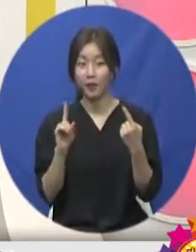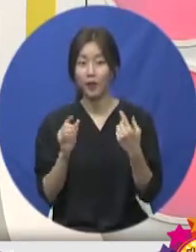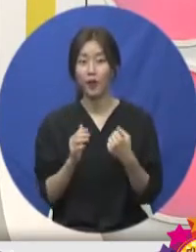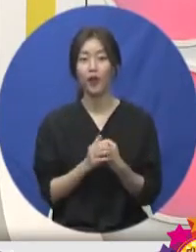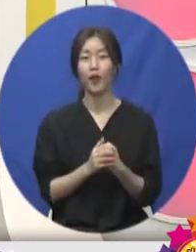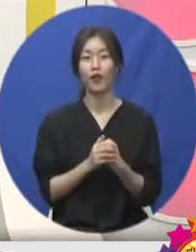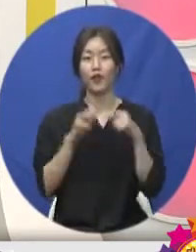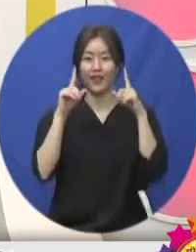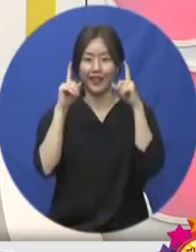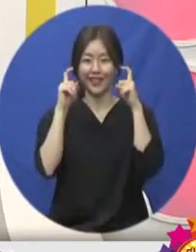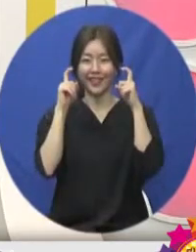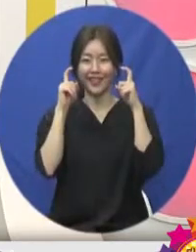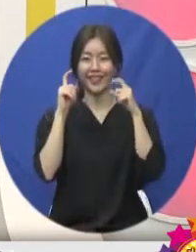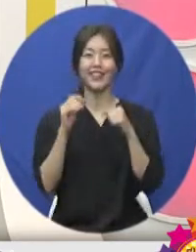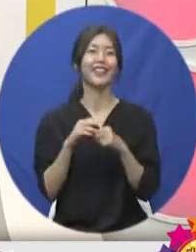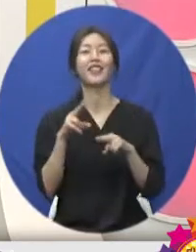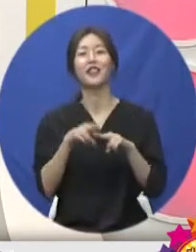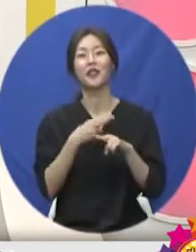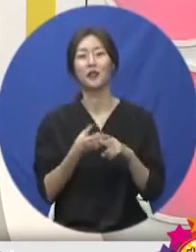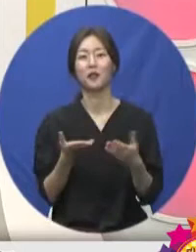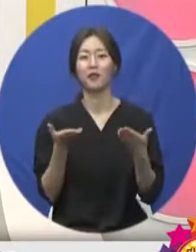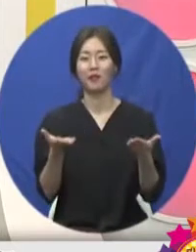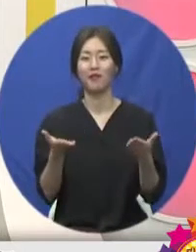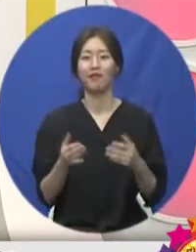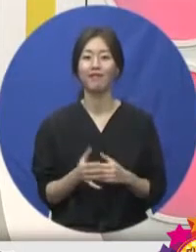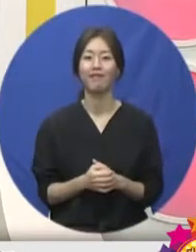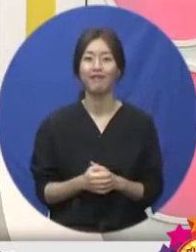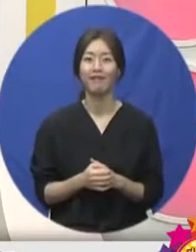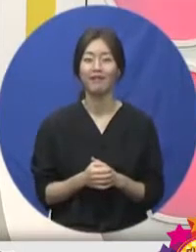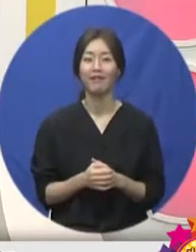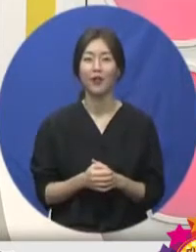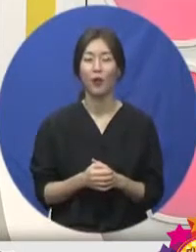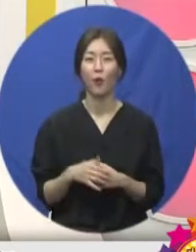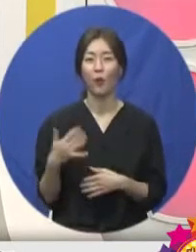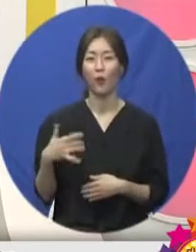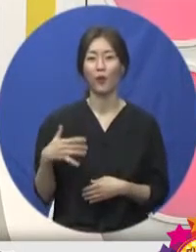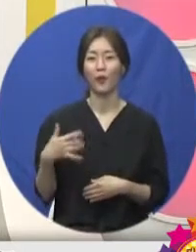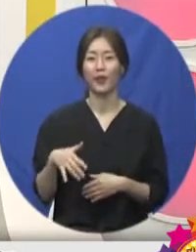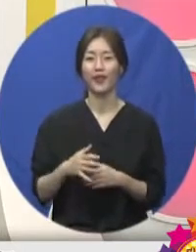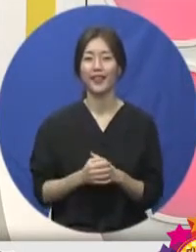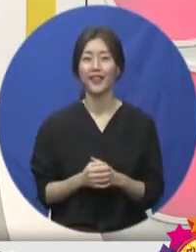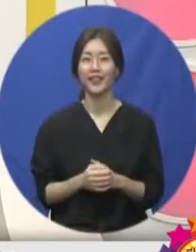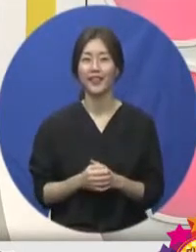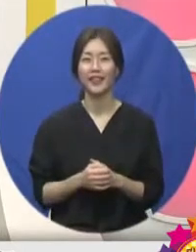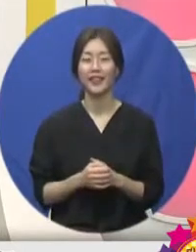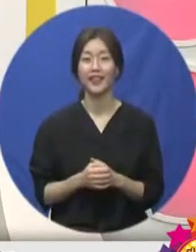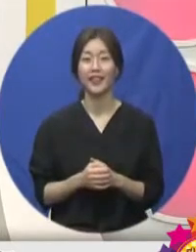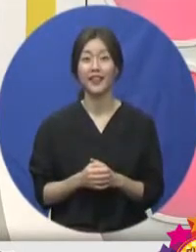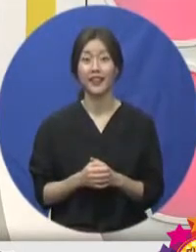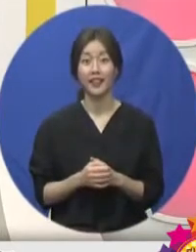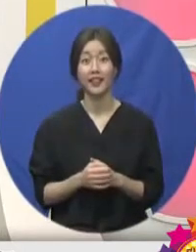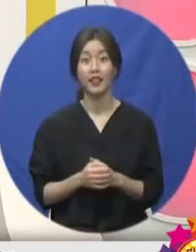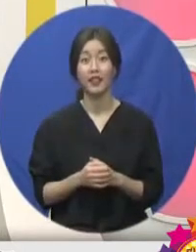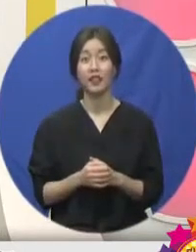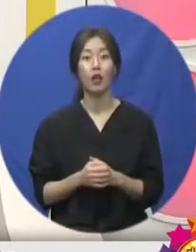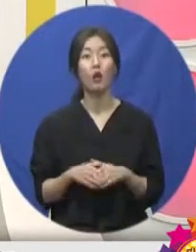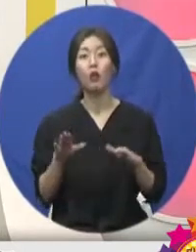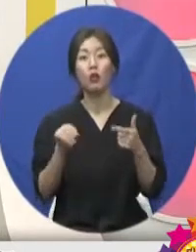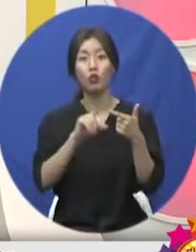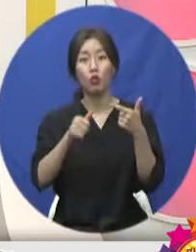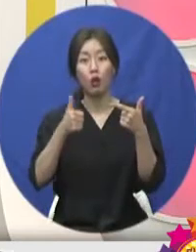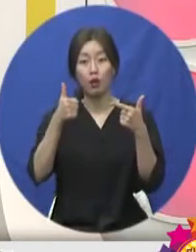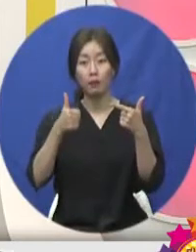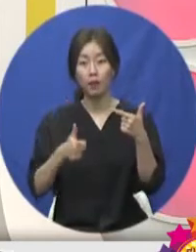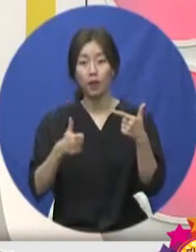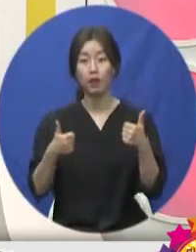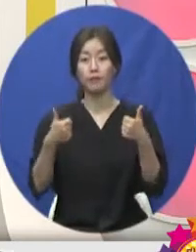네. 재산께는 디지털 카메라. 그렇군요. 예. 그러면은 월말 결선에